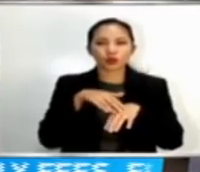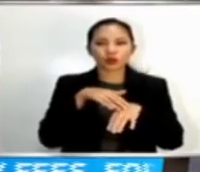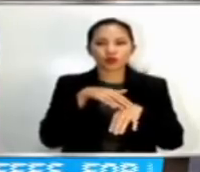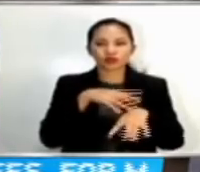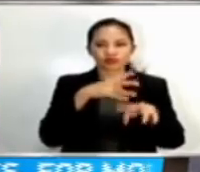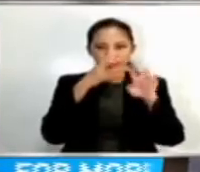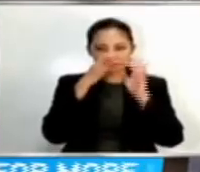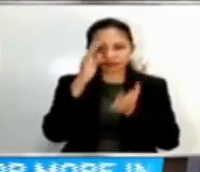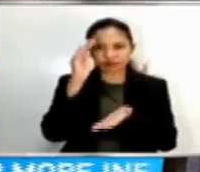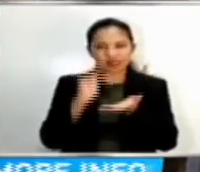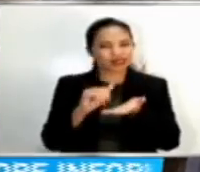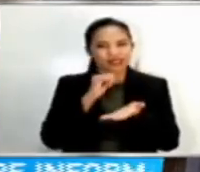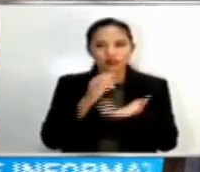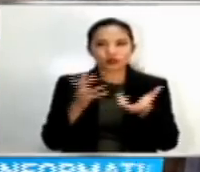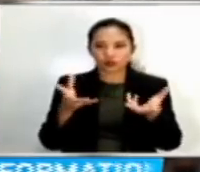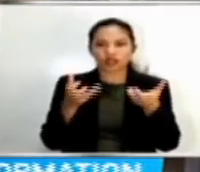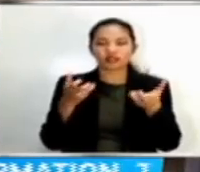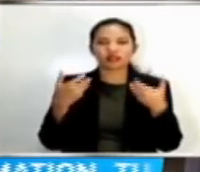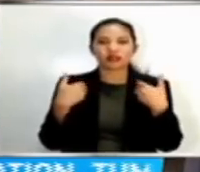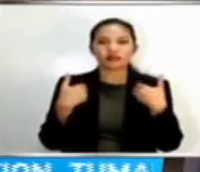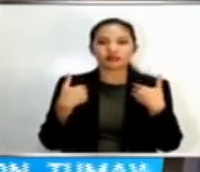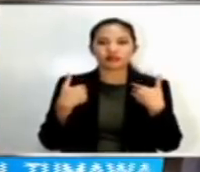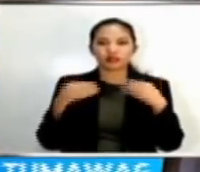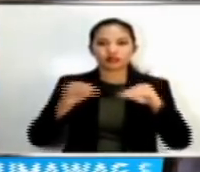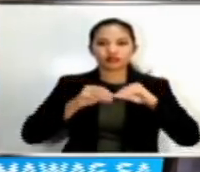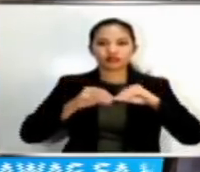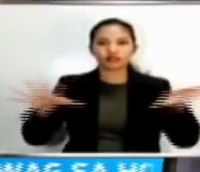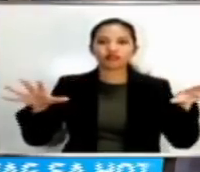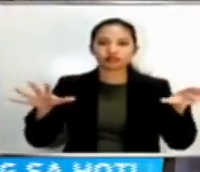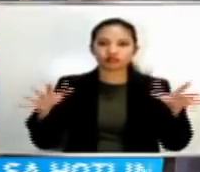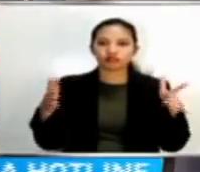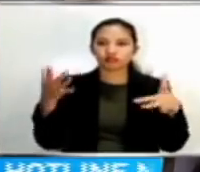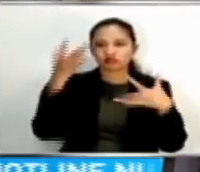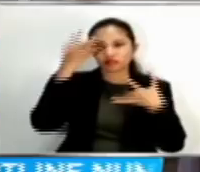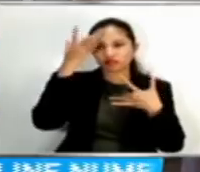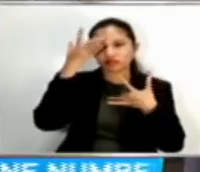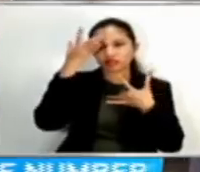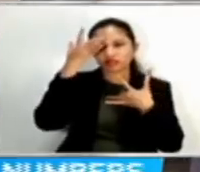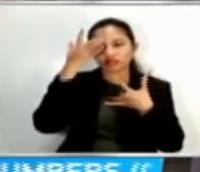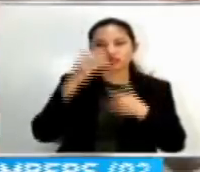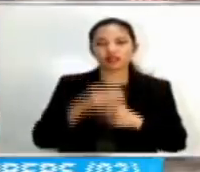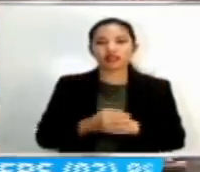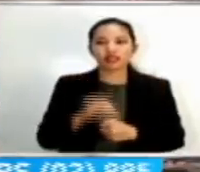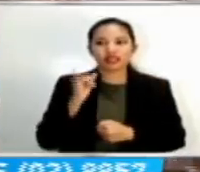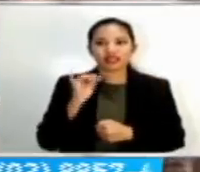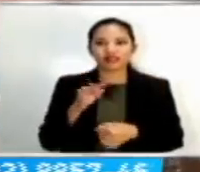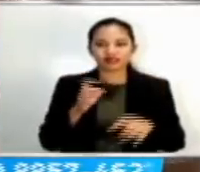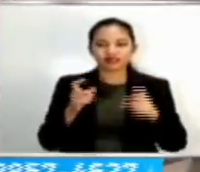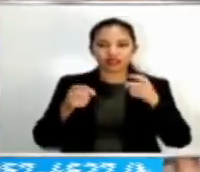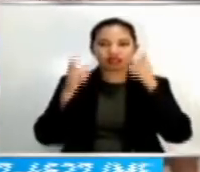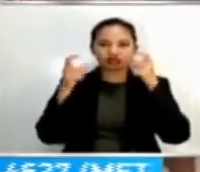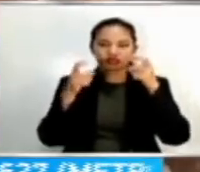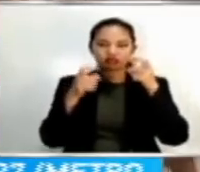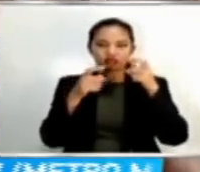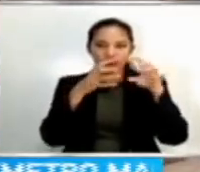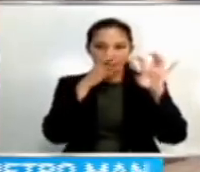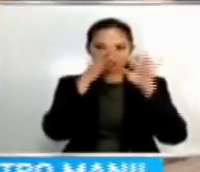magkaroon ng biglang pagsipa ng kaso. Kung masyado natin biglain na magluwag, magbukas tayo